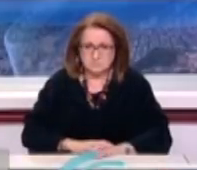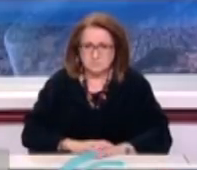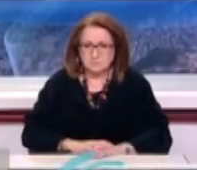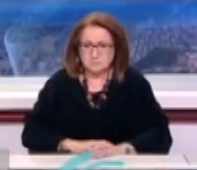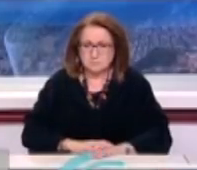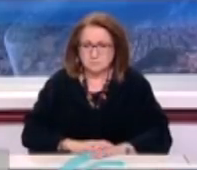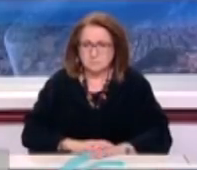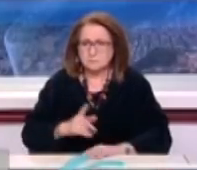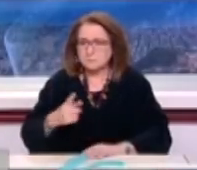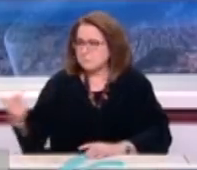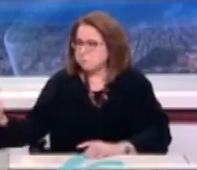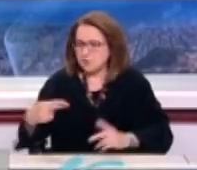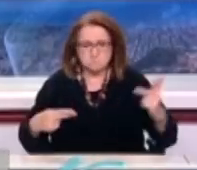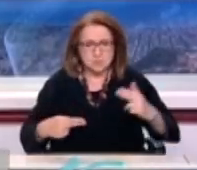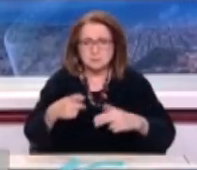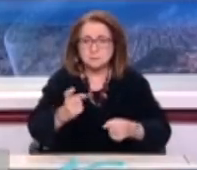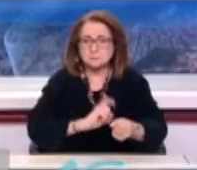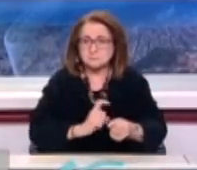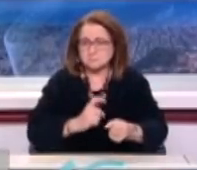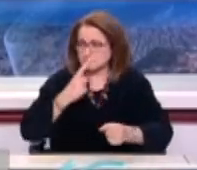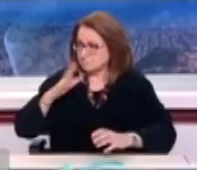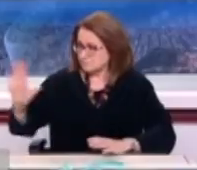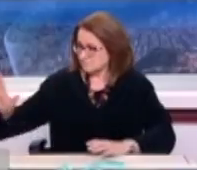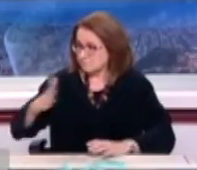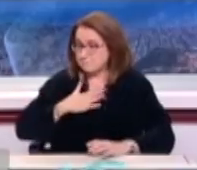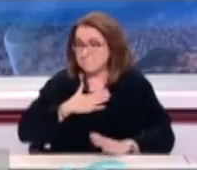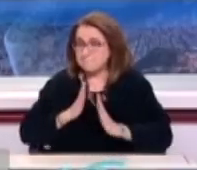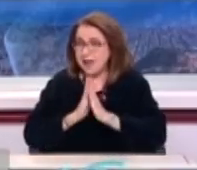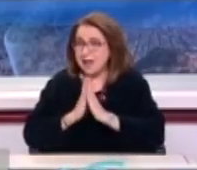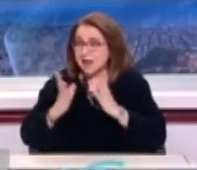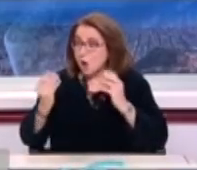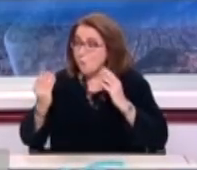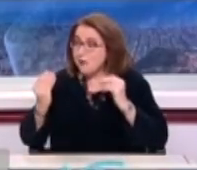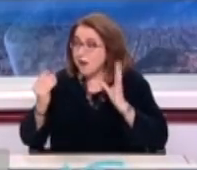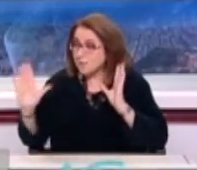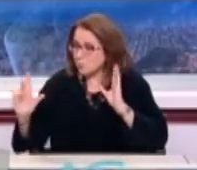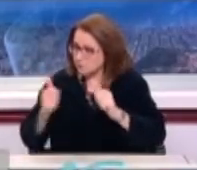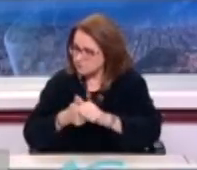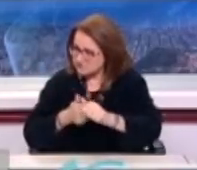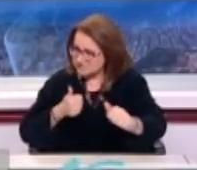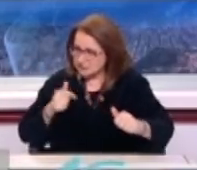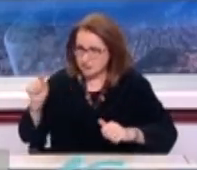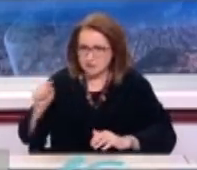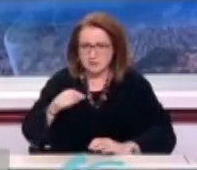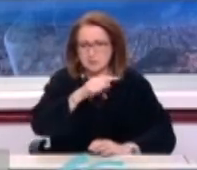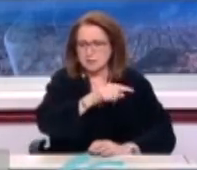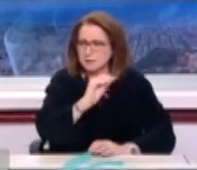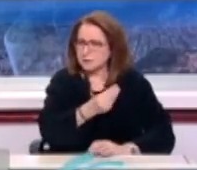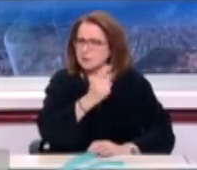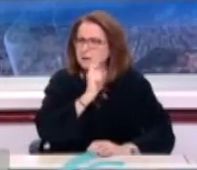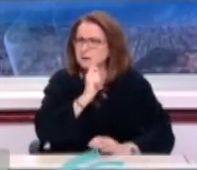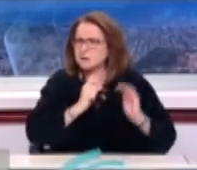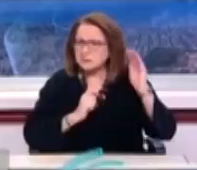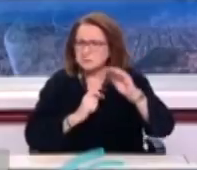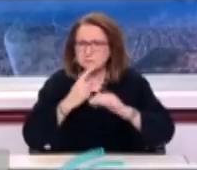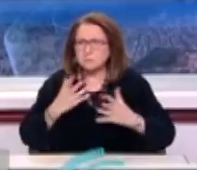Σας παρακαλώ, μην διακόπτετε. Σεβαστείτε την συνάντηση. Σας παρακαλώ. Υπάρχουν πολλές εκδρομές